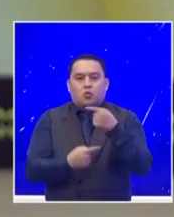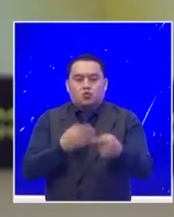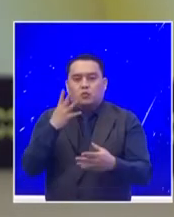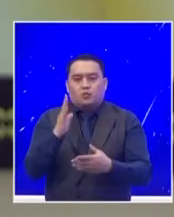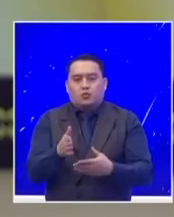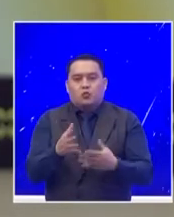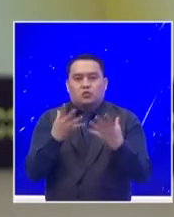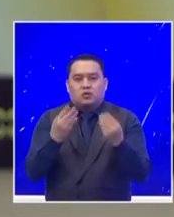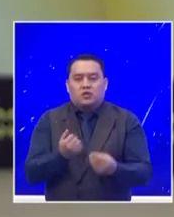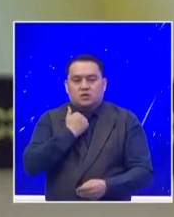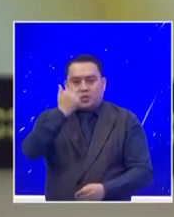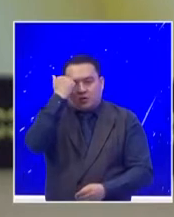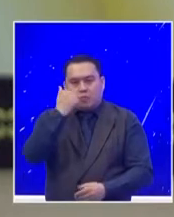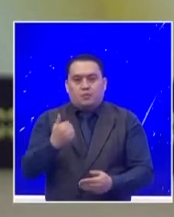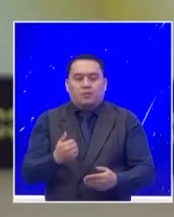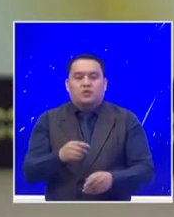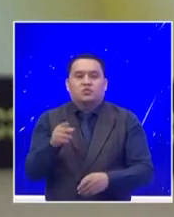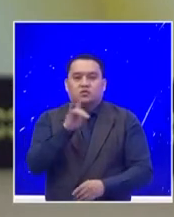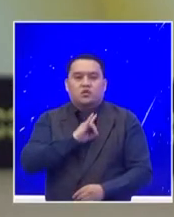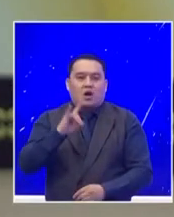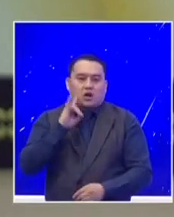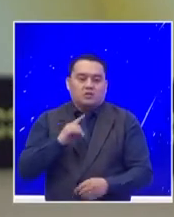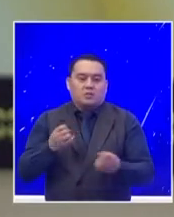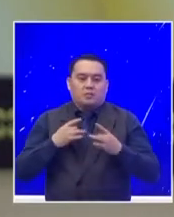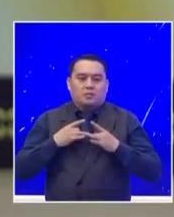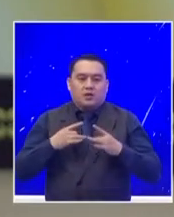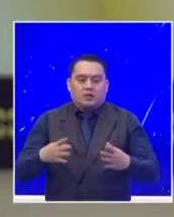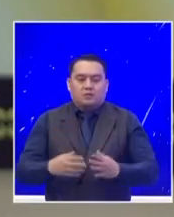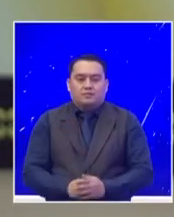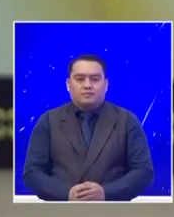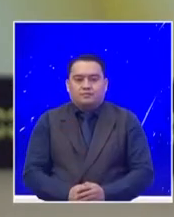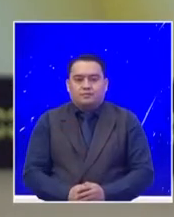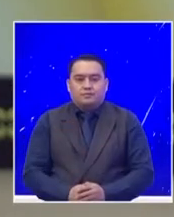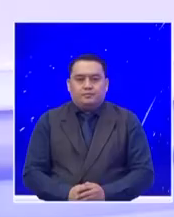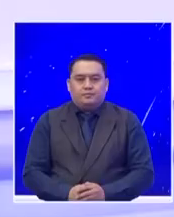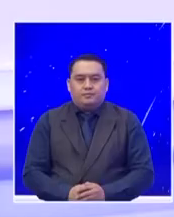Днем Благодарности, а также всю прекрасную половину человечества с наступающим 8 марта.